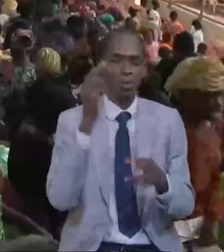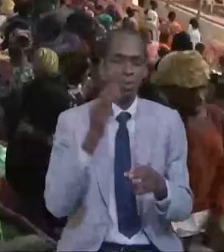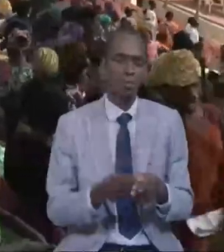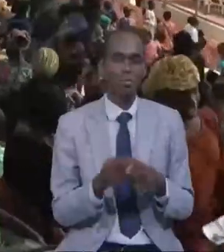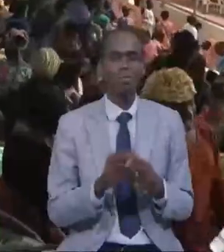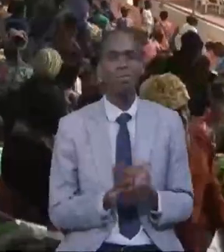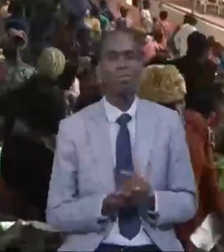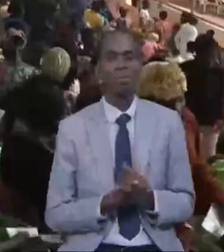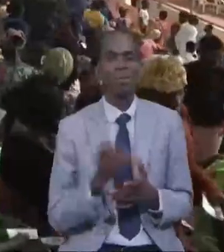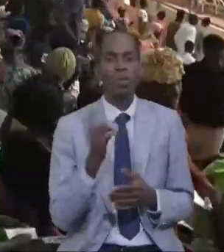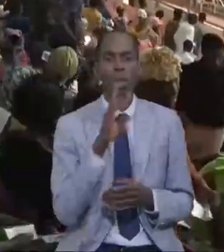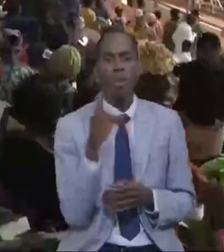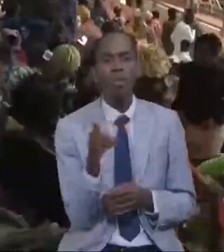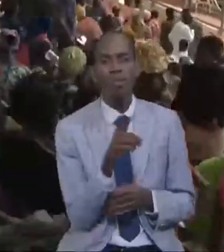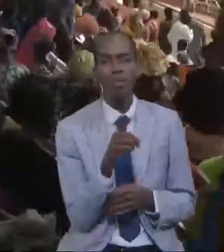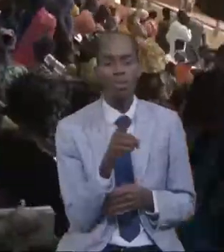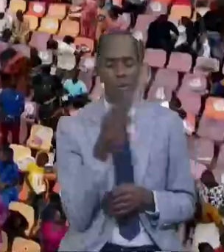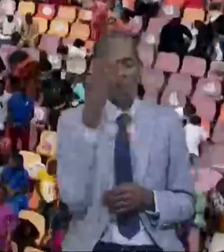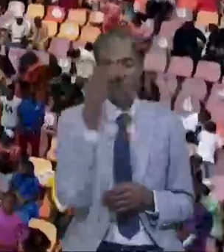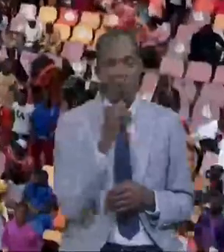voici, je suis prêt.